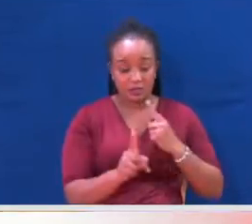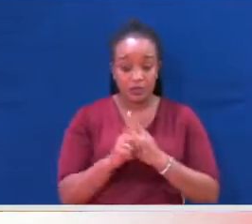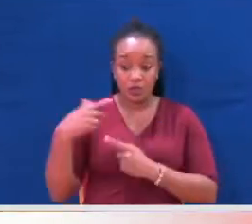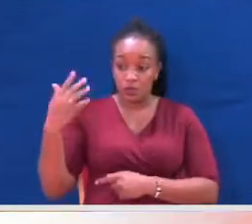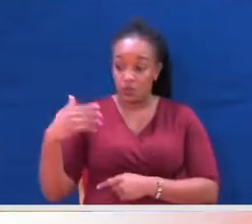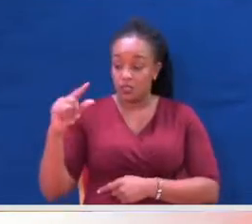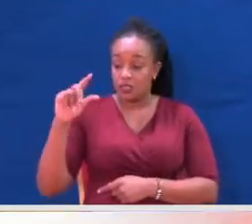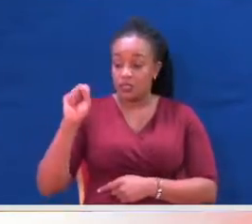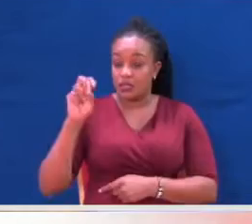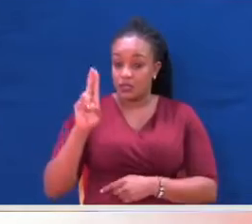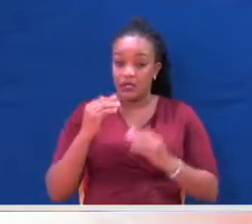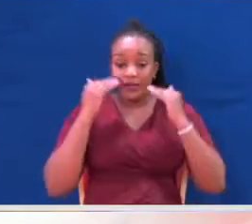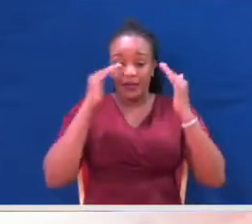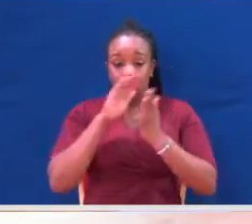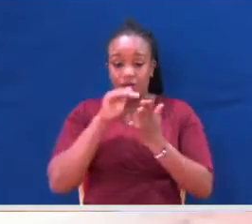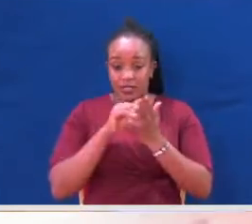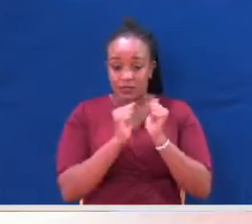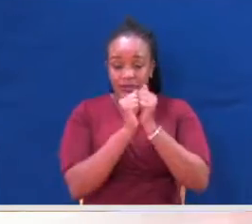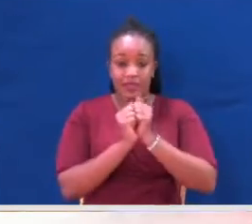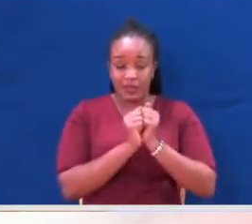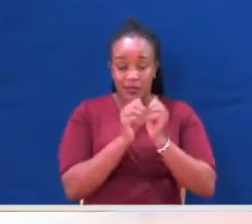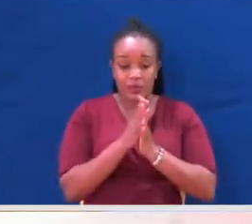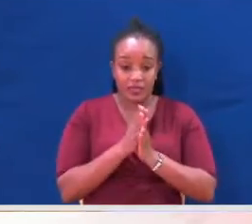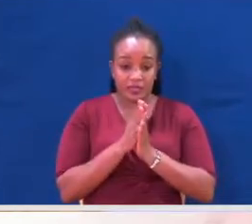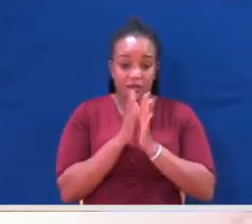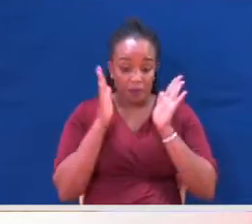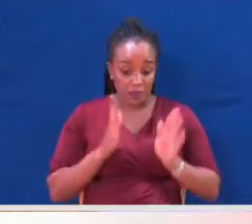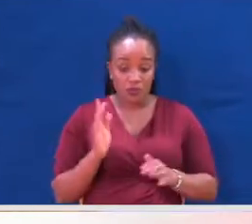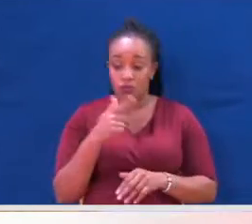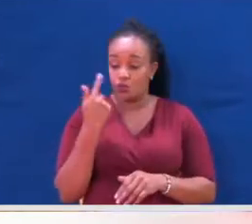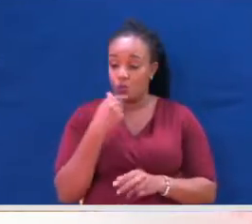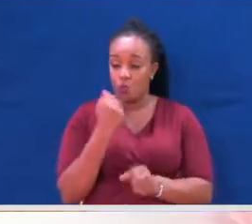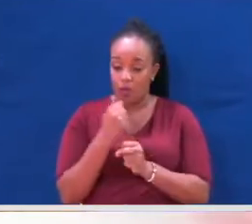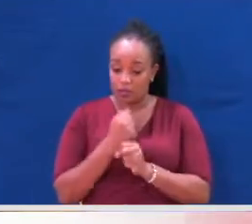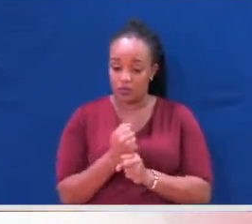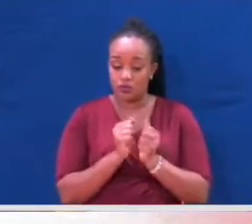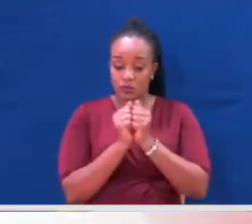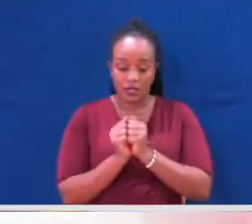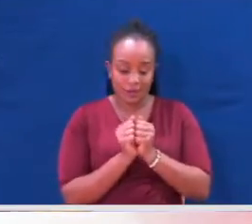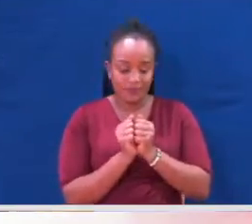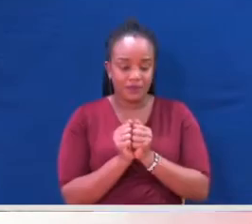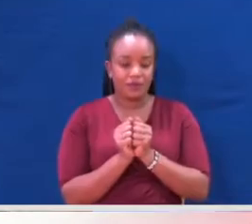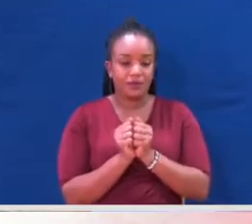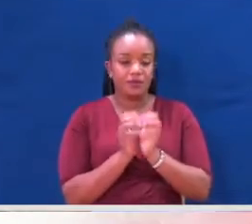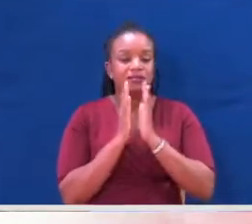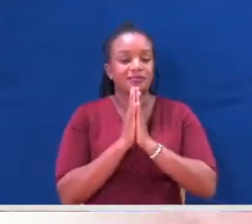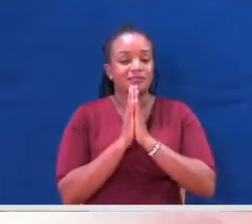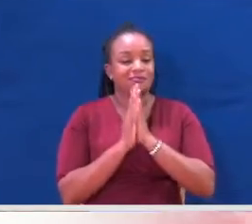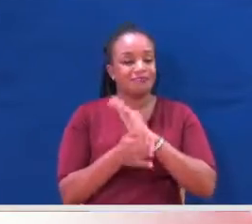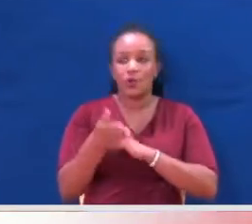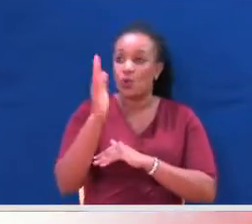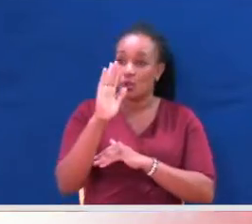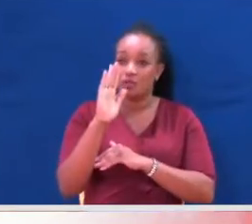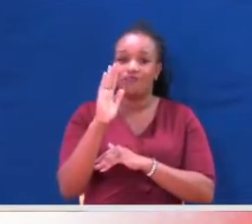GSU headquarters pamoja na officer ambaye alikuwa anafanya na kazi naye. Sasa tunaomba Mungu kama naweza kuleta yeye